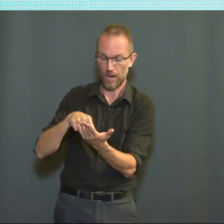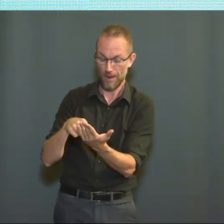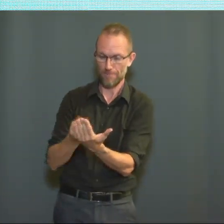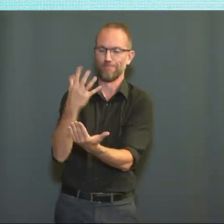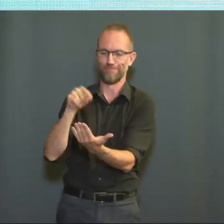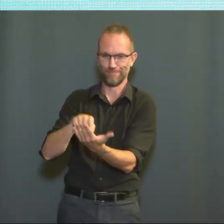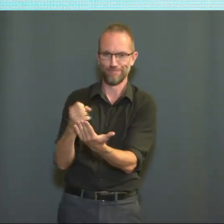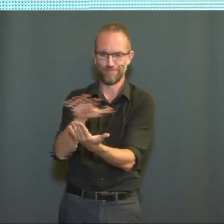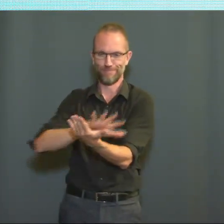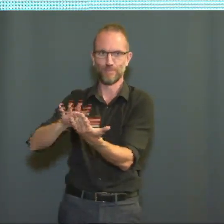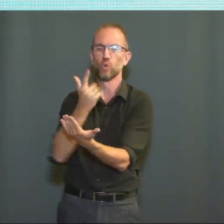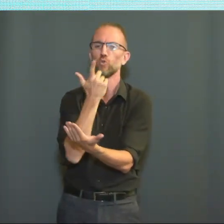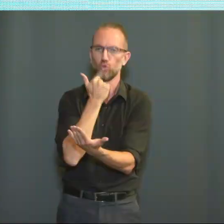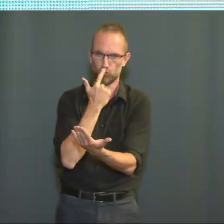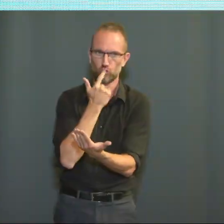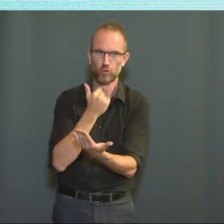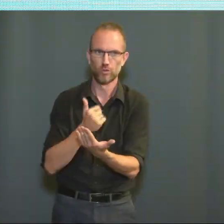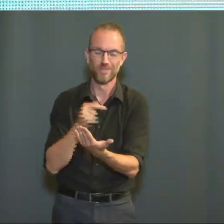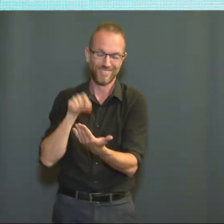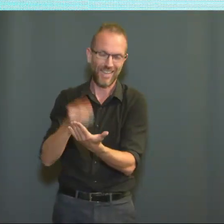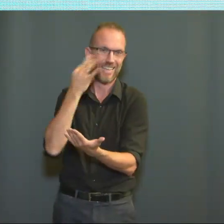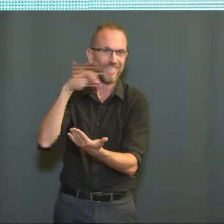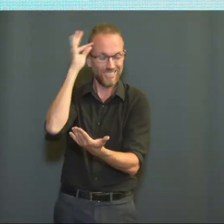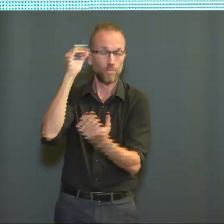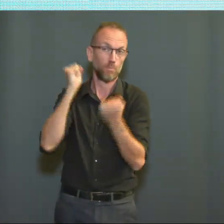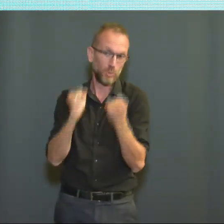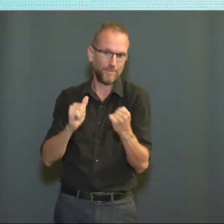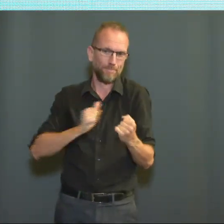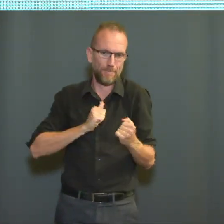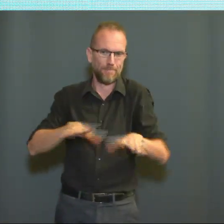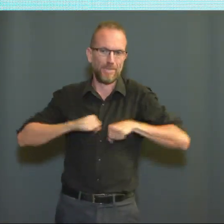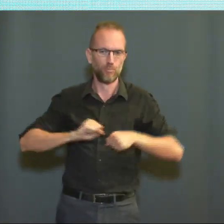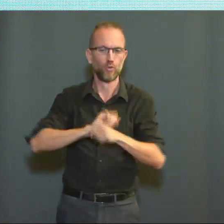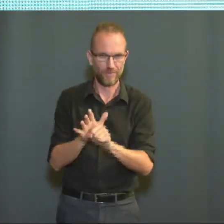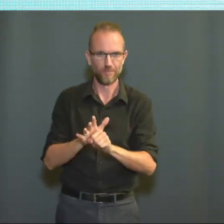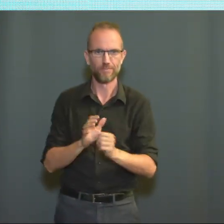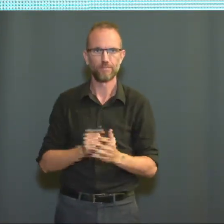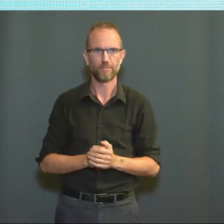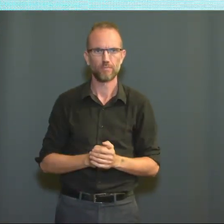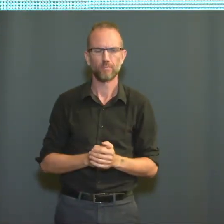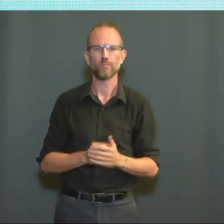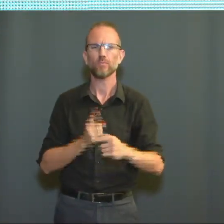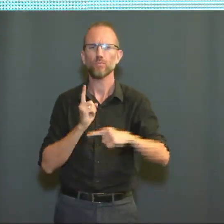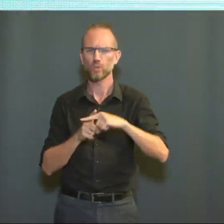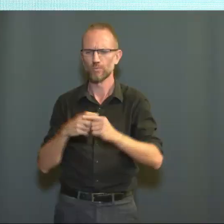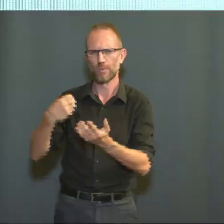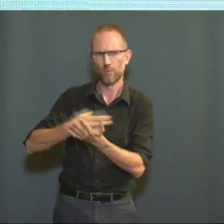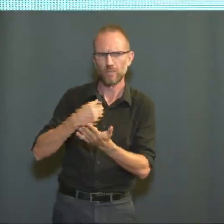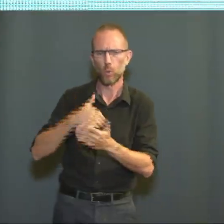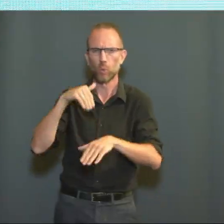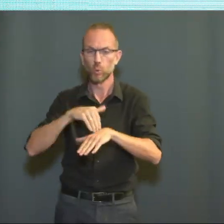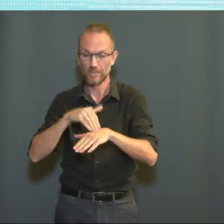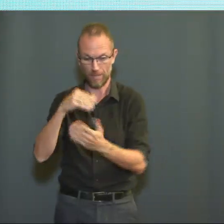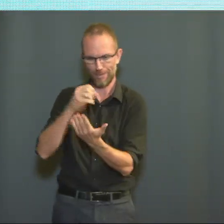statut de risque accru. Vous recevrez des instructions supplémentaires via